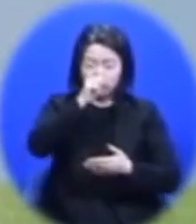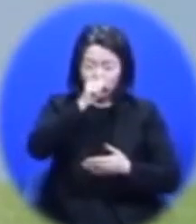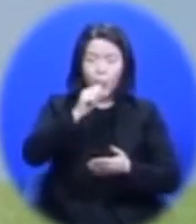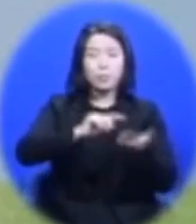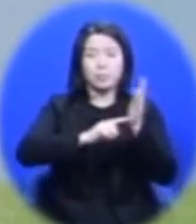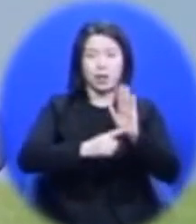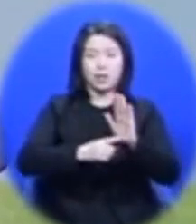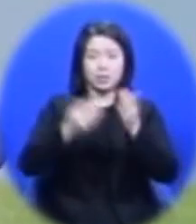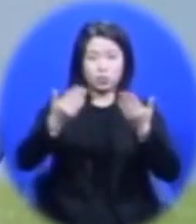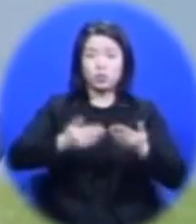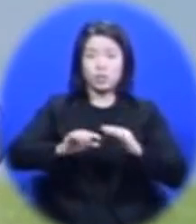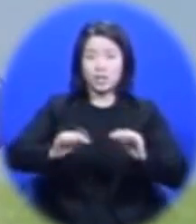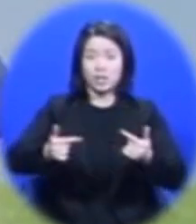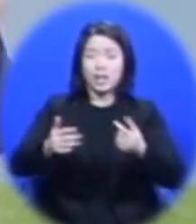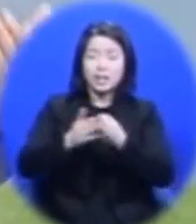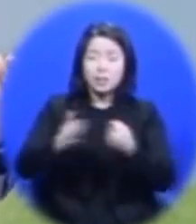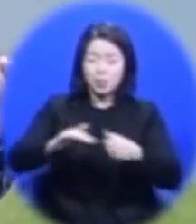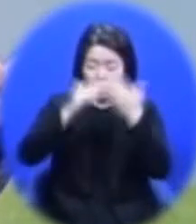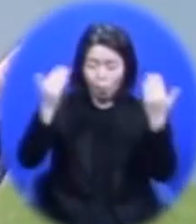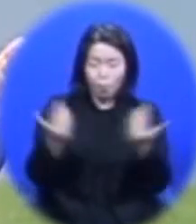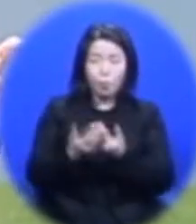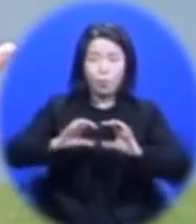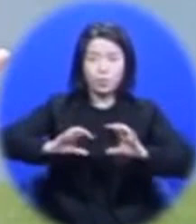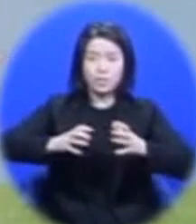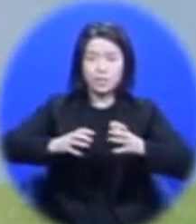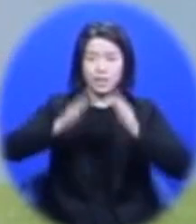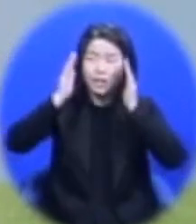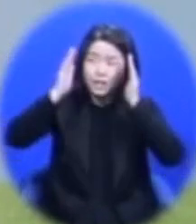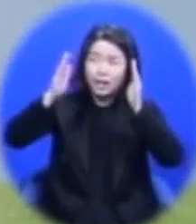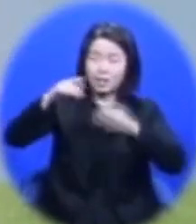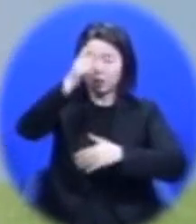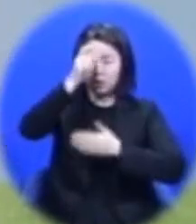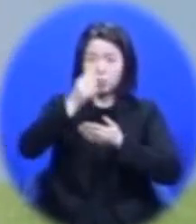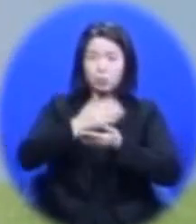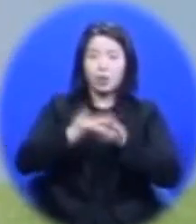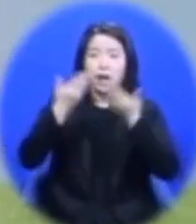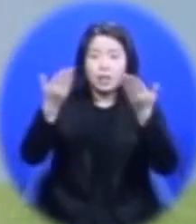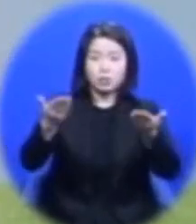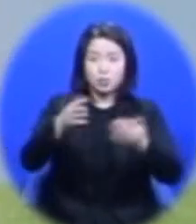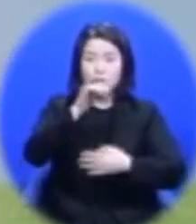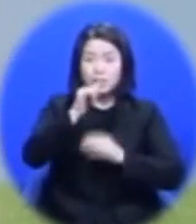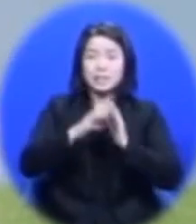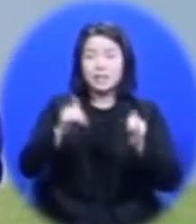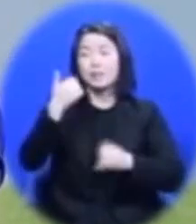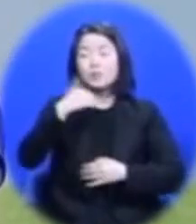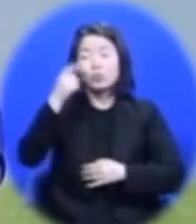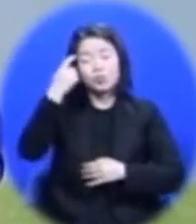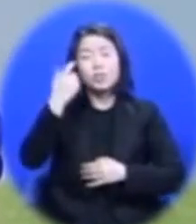않습니다. 그러므로 온 세상을 향하여 기도할 수 있는 사람이 누굴까?